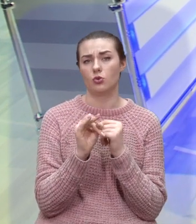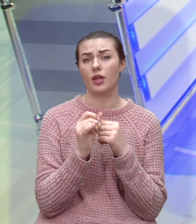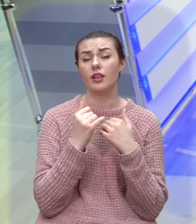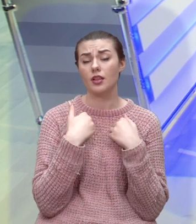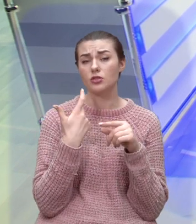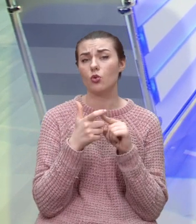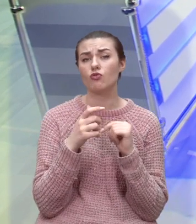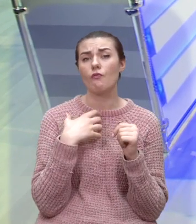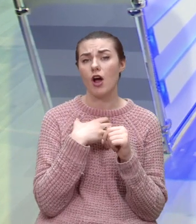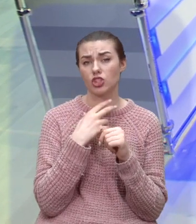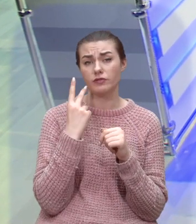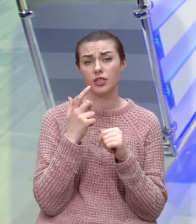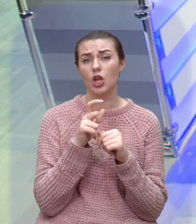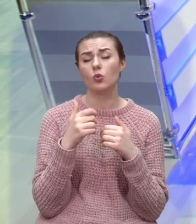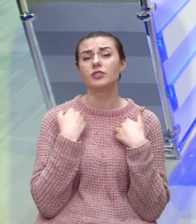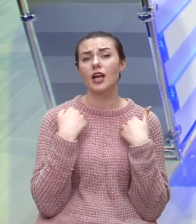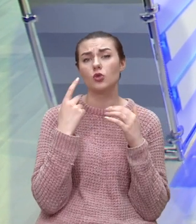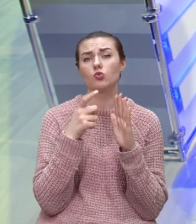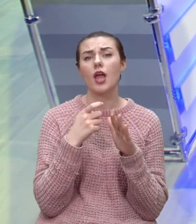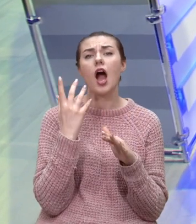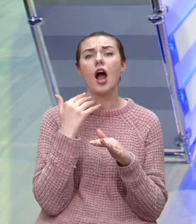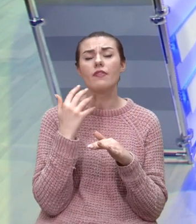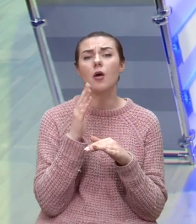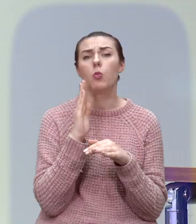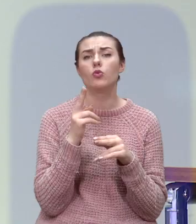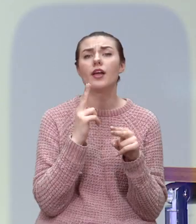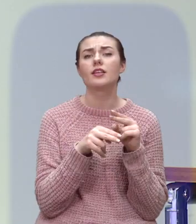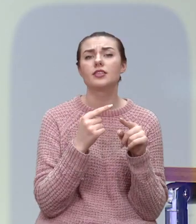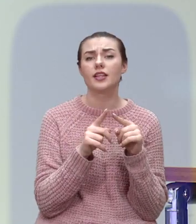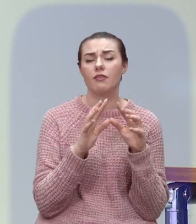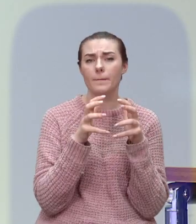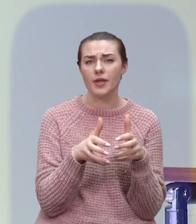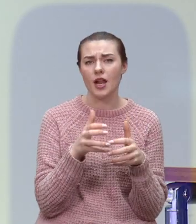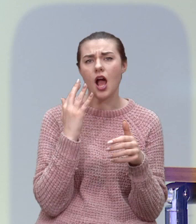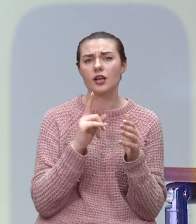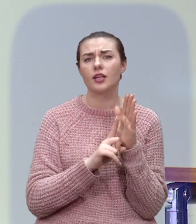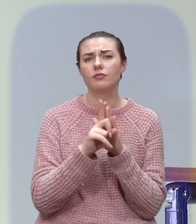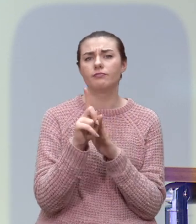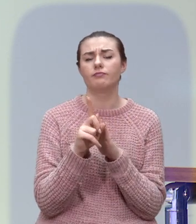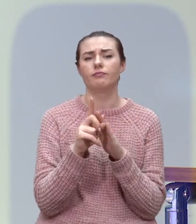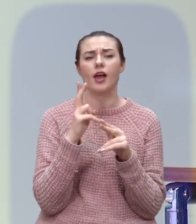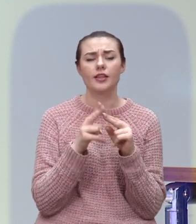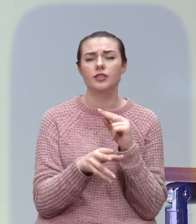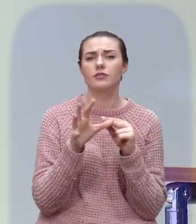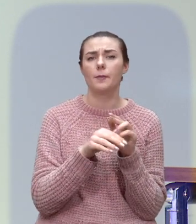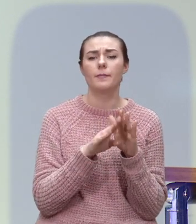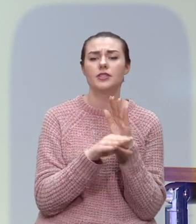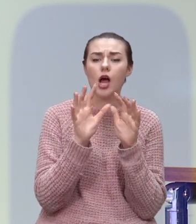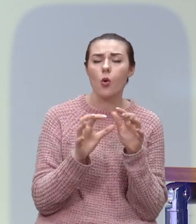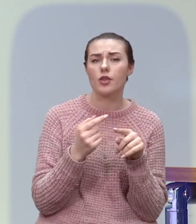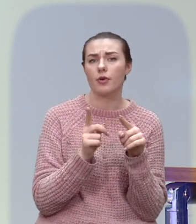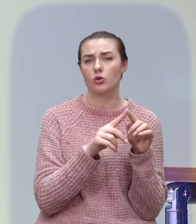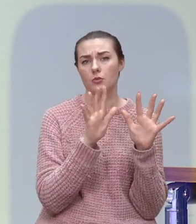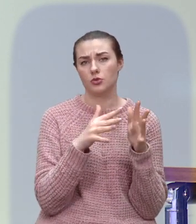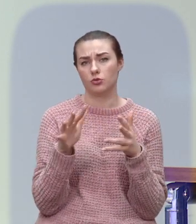для нас очень важно всегда люди пытались знать когда будет конец да когда будет конец этого мира когда наступит конец всем этим беззаконием